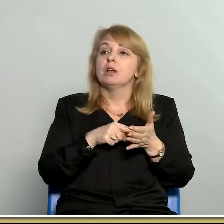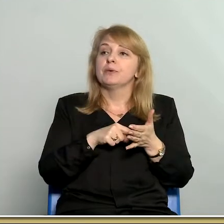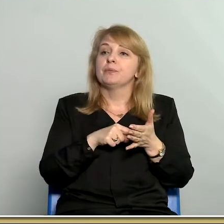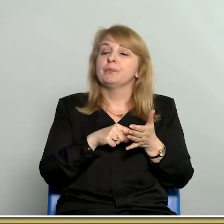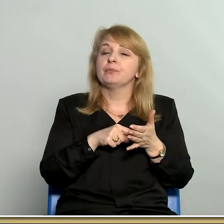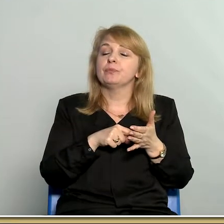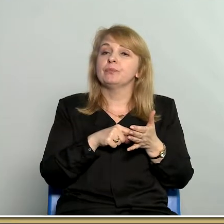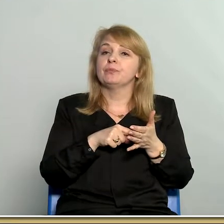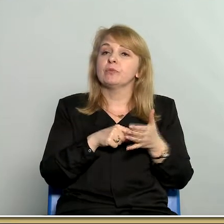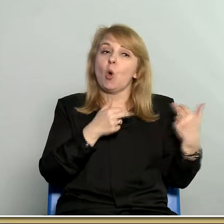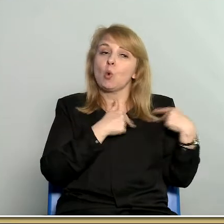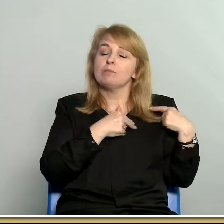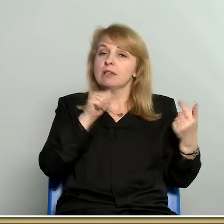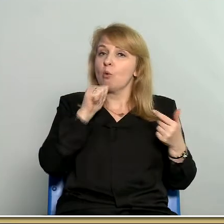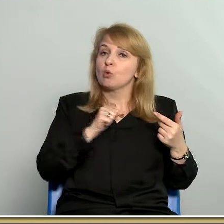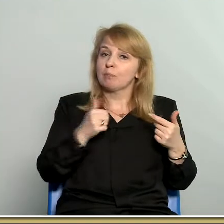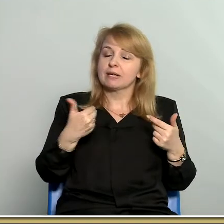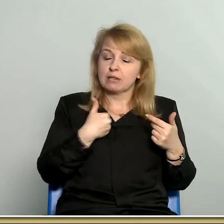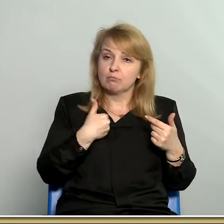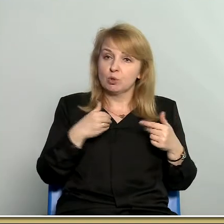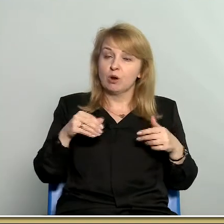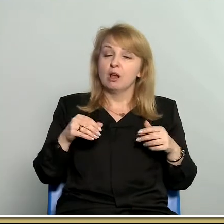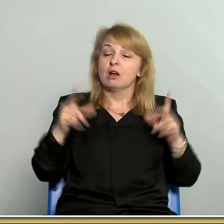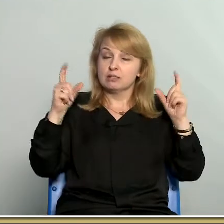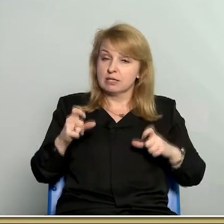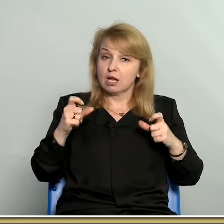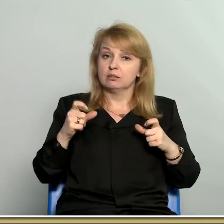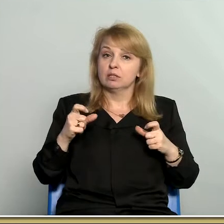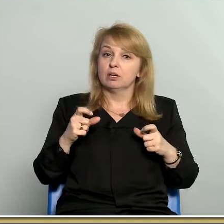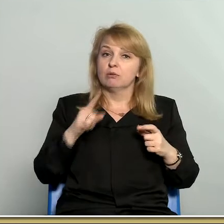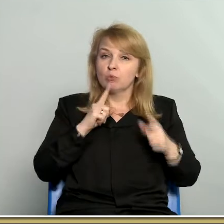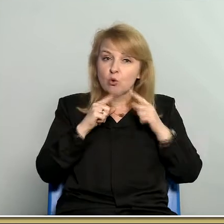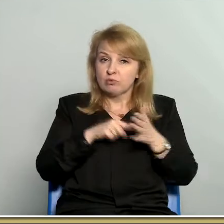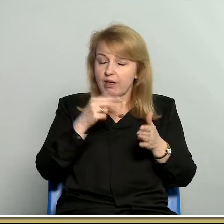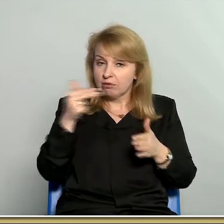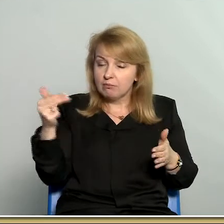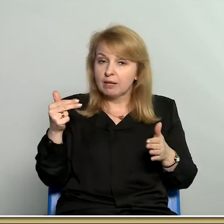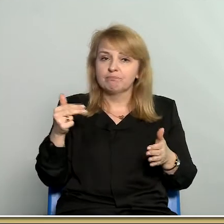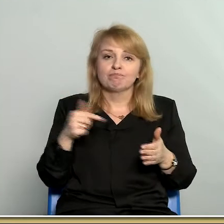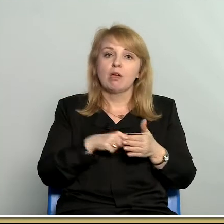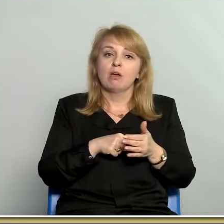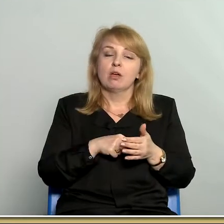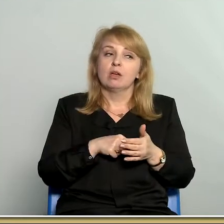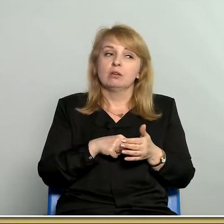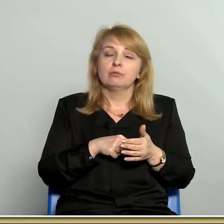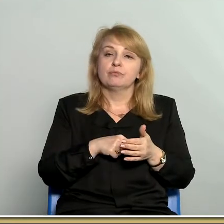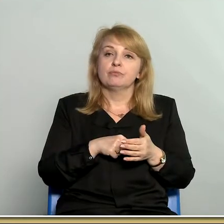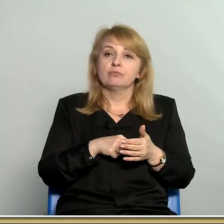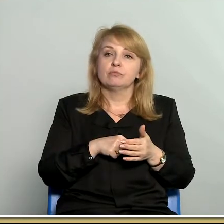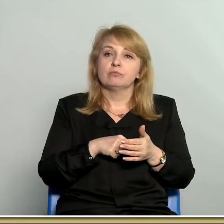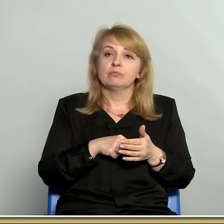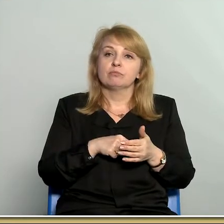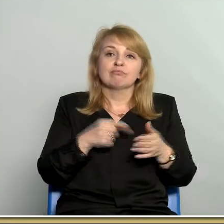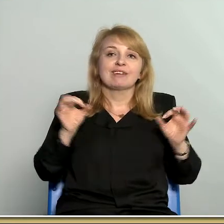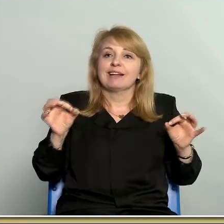to jakby w Komisji Europejskiej się zaczęło, u nas się zaczyna o tym mówić, że tak naprawdę nikt nie może z nas